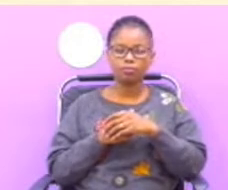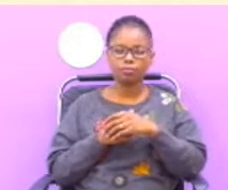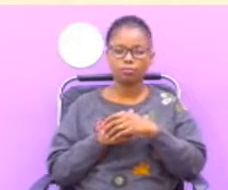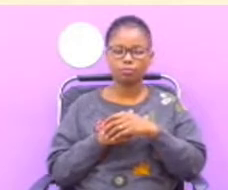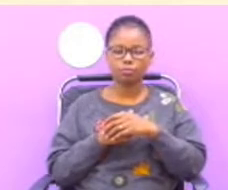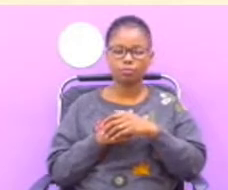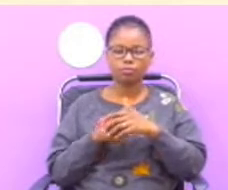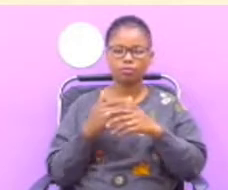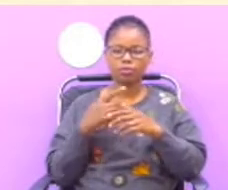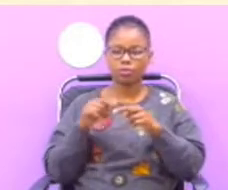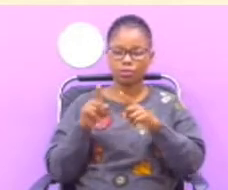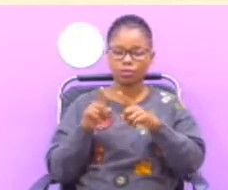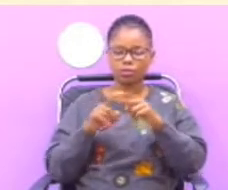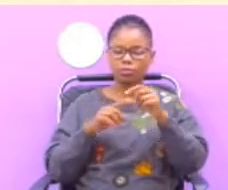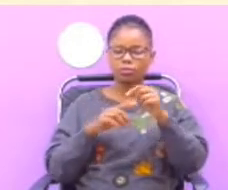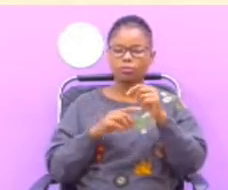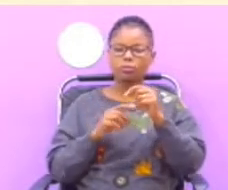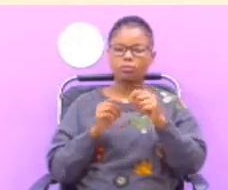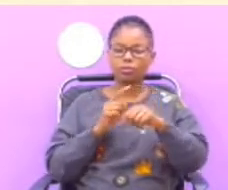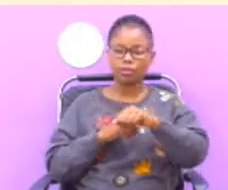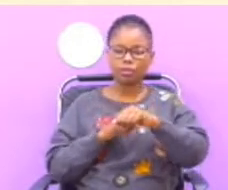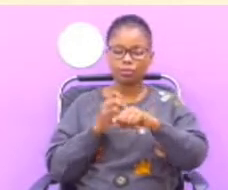ihinda rĩa ũũru nĩ ikinyu